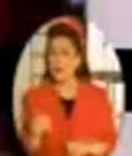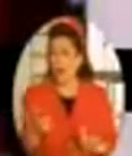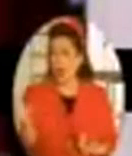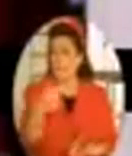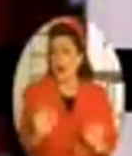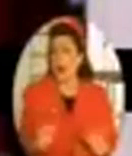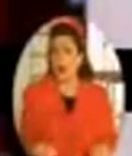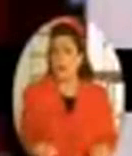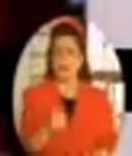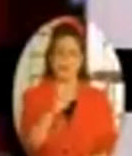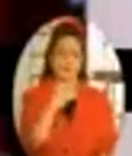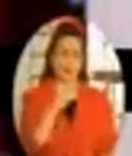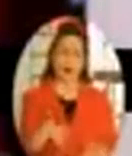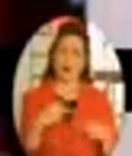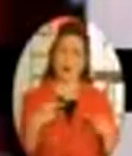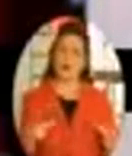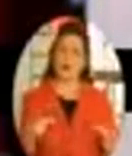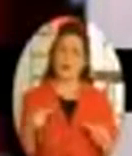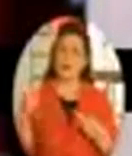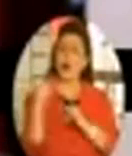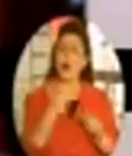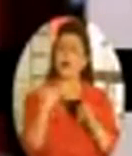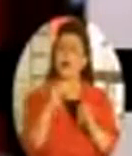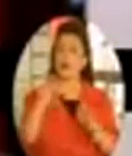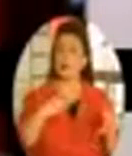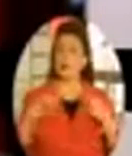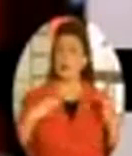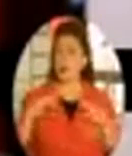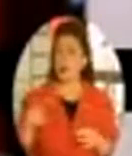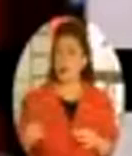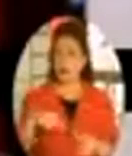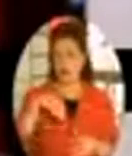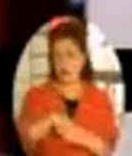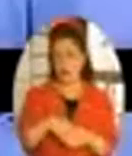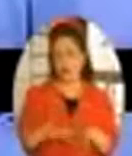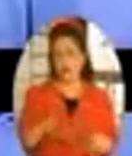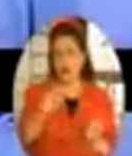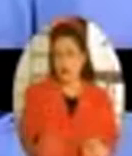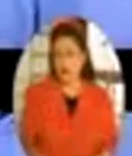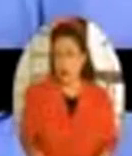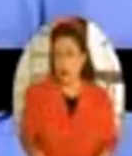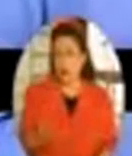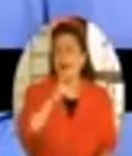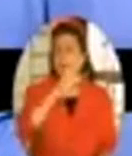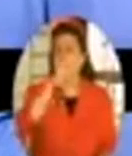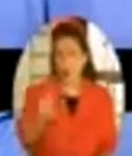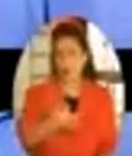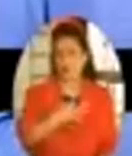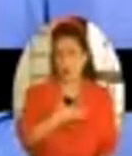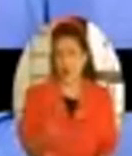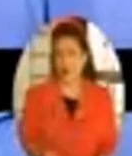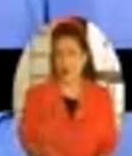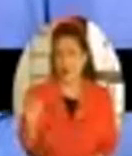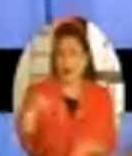להיות שמהלך של פינוי פצועים בתוך שטח שהוא בשליטה ישראלית, ברמת הגולן, יתפתל